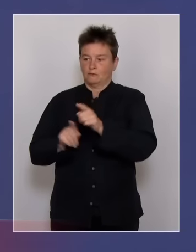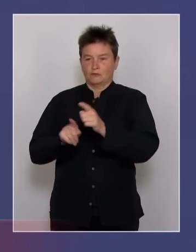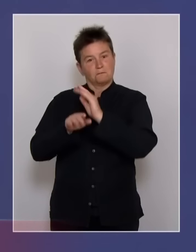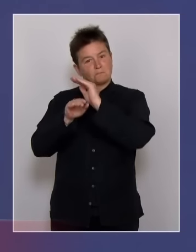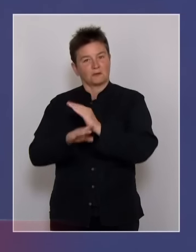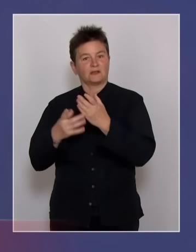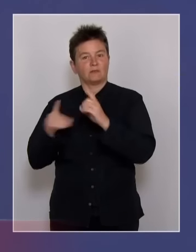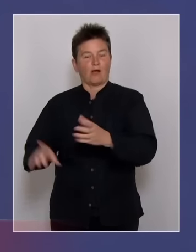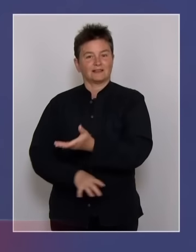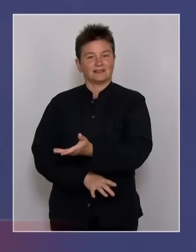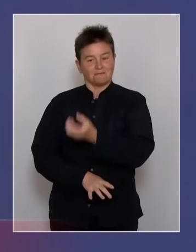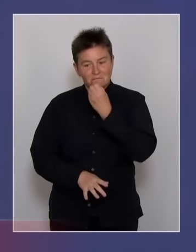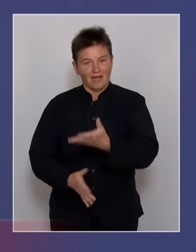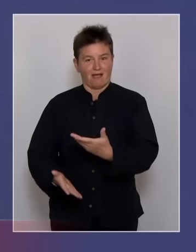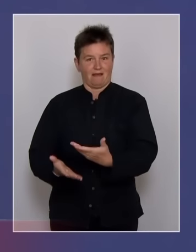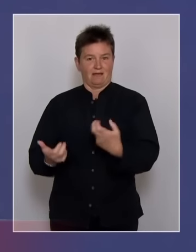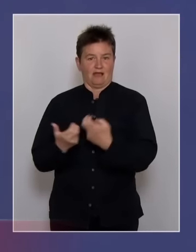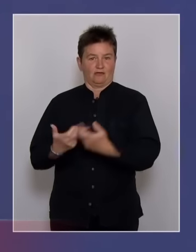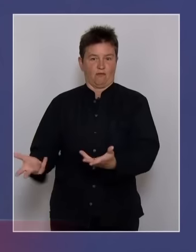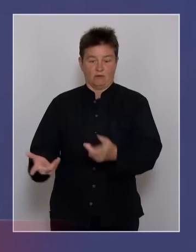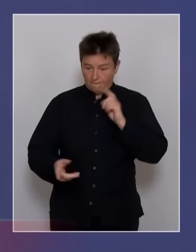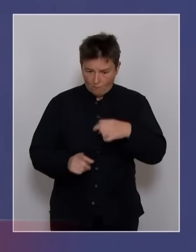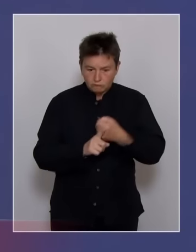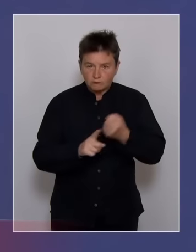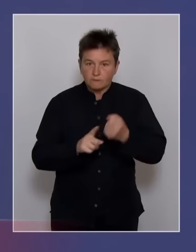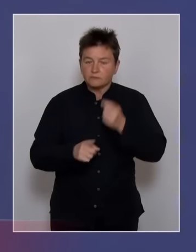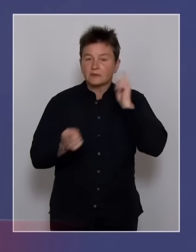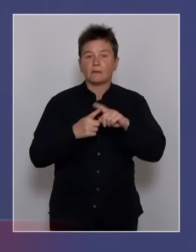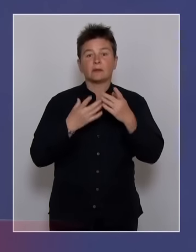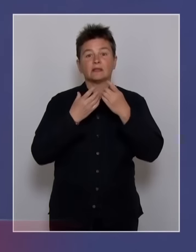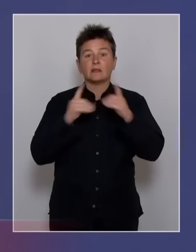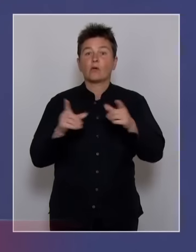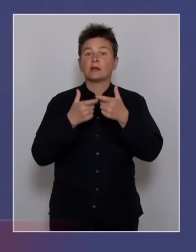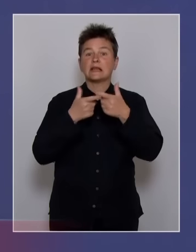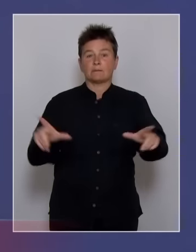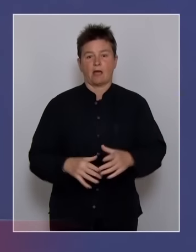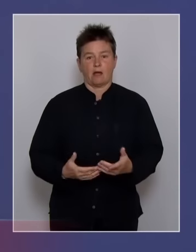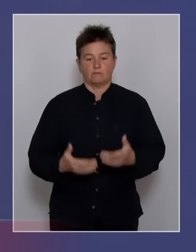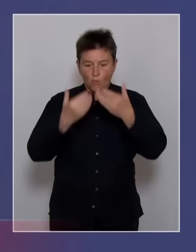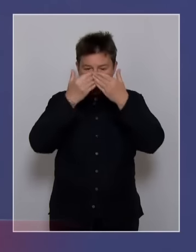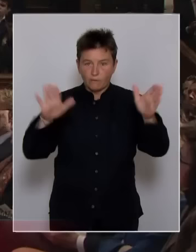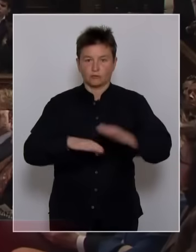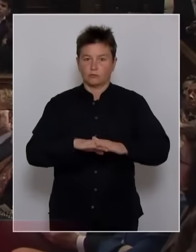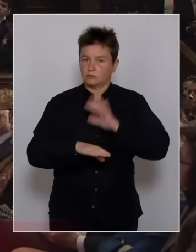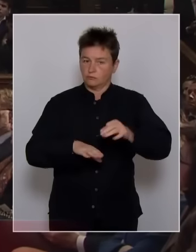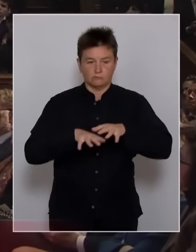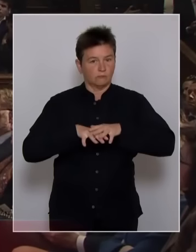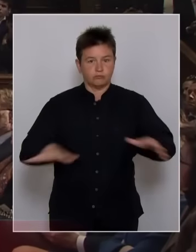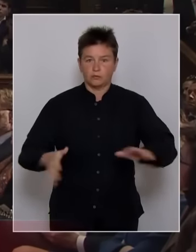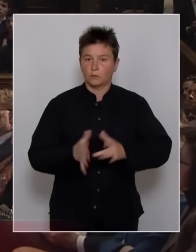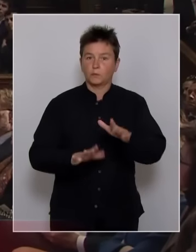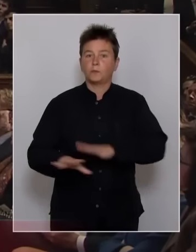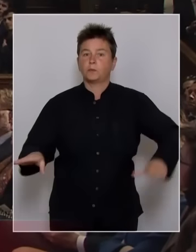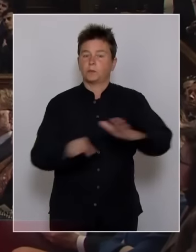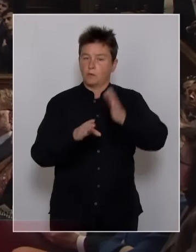démocratie libérale et donc il nous faut porter ce combat de la démocratie libérale de l'ouverture politique partout sur le